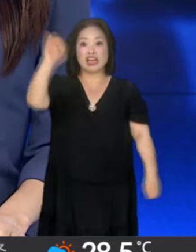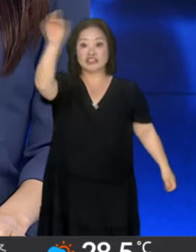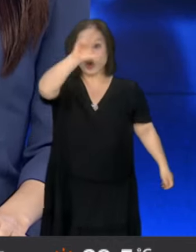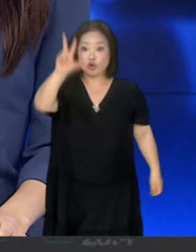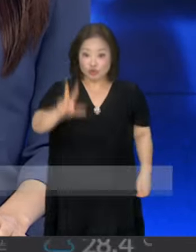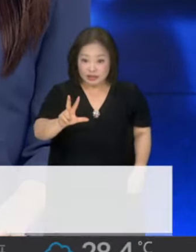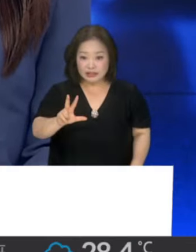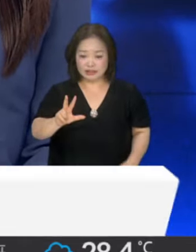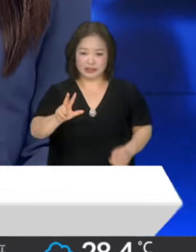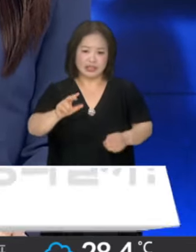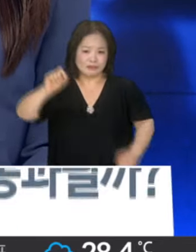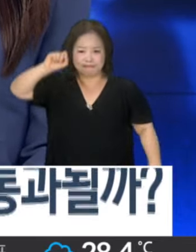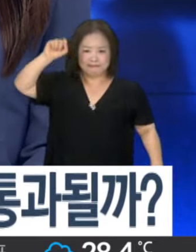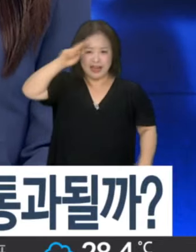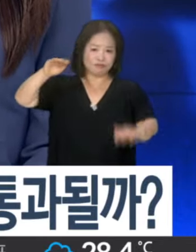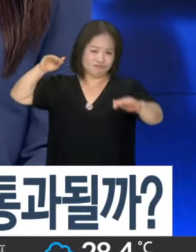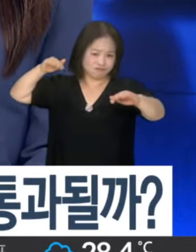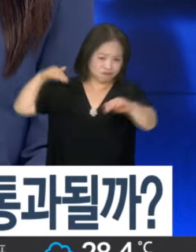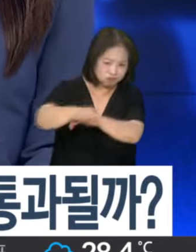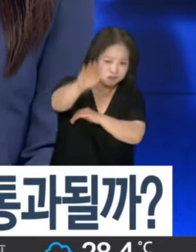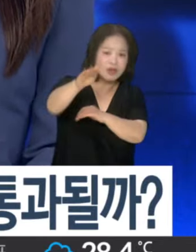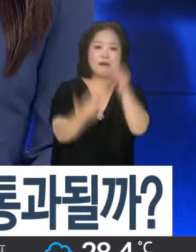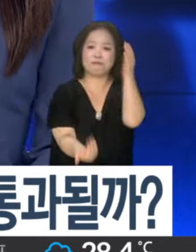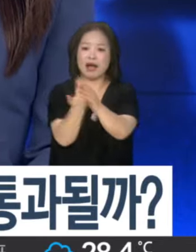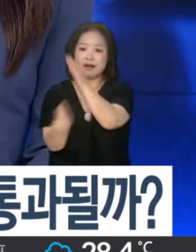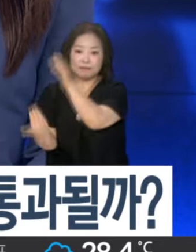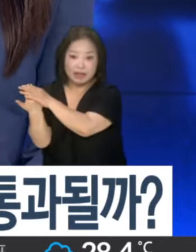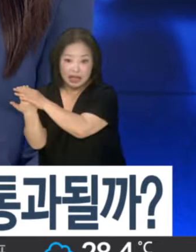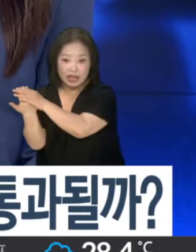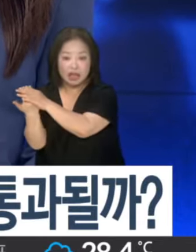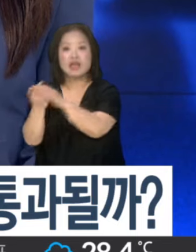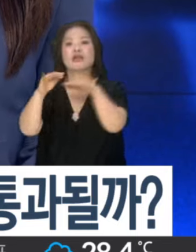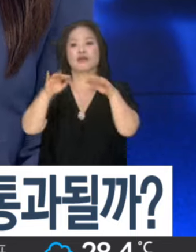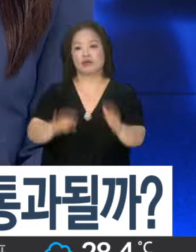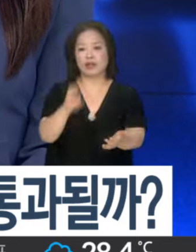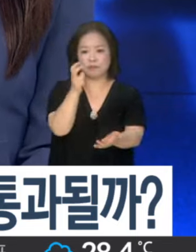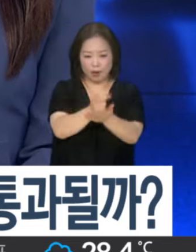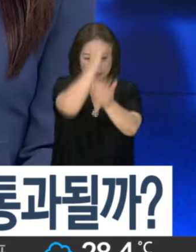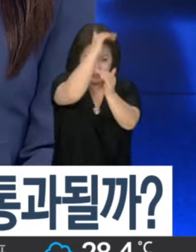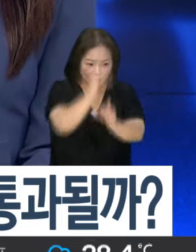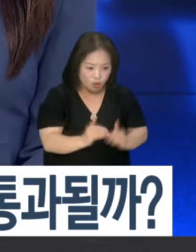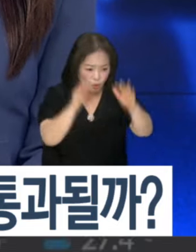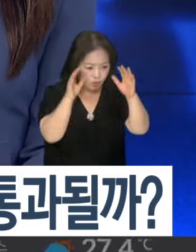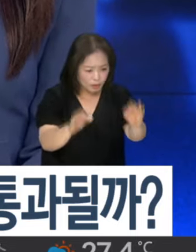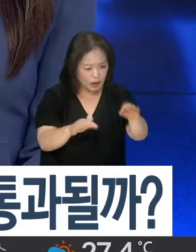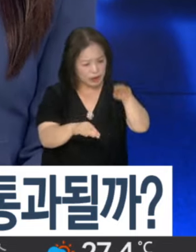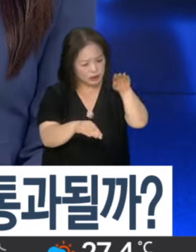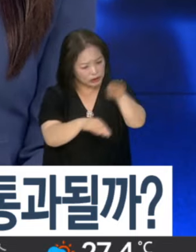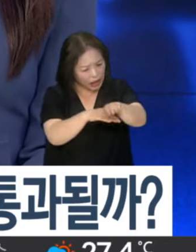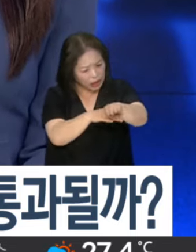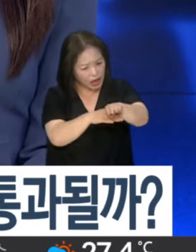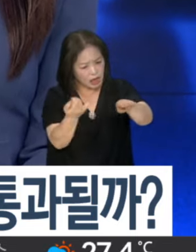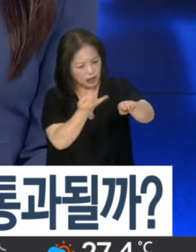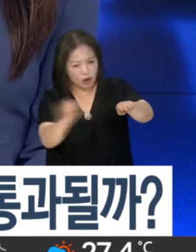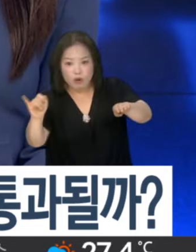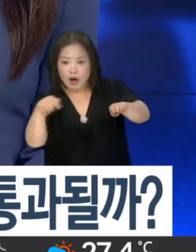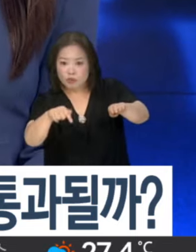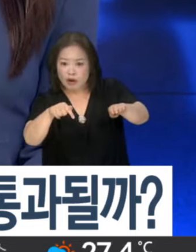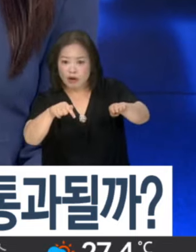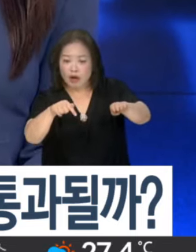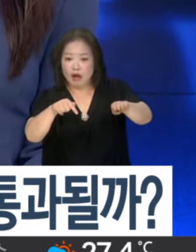전국적으로 급발진 의심 사고가 끊이지 않고 있지만 현행법에 따라 차량 결합 여부를 소비자가 직접